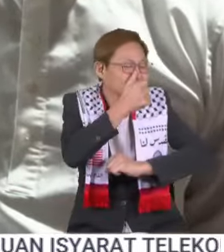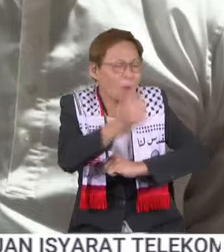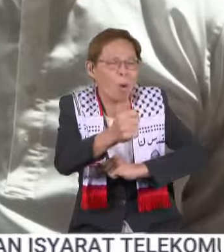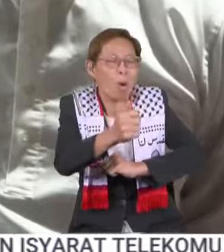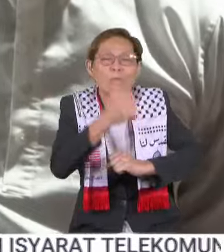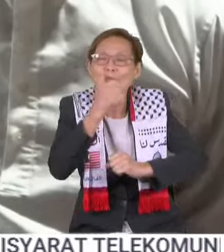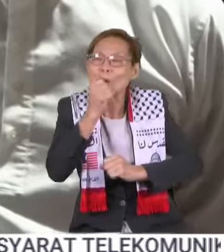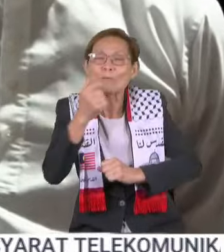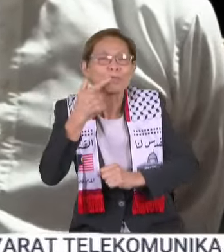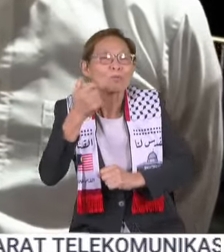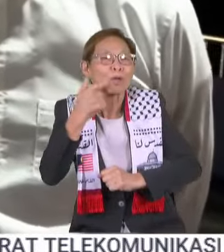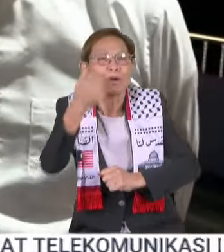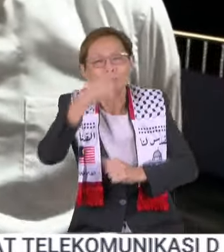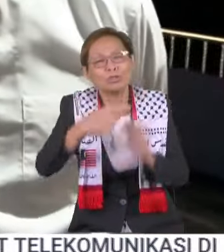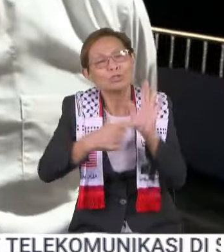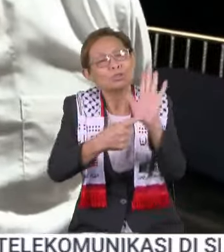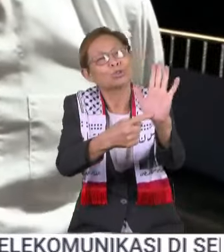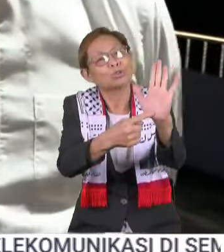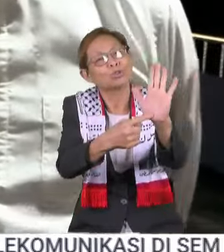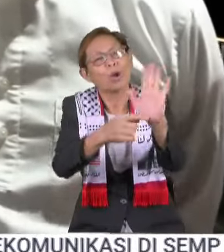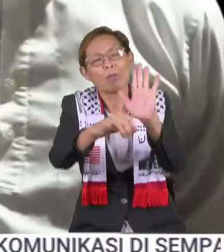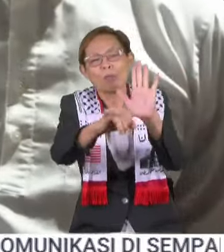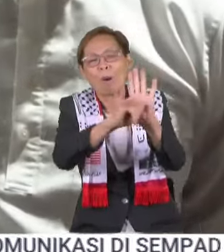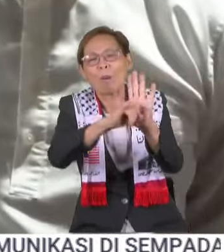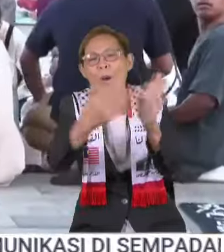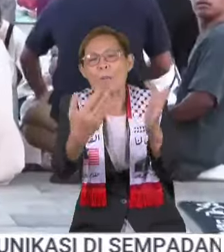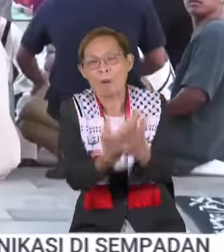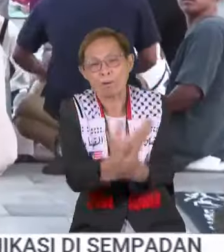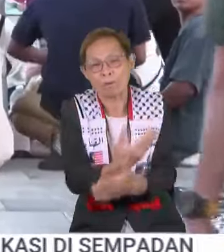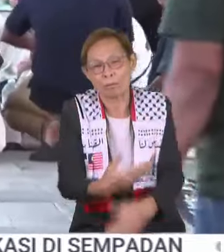sebagai menjadi satu mercu tanda baru di kawasan PBT tersebut.